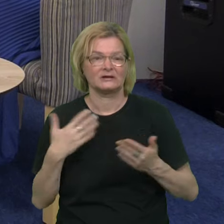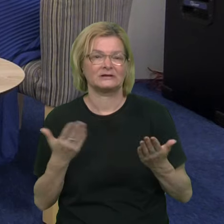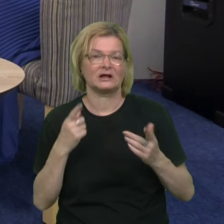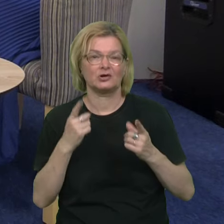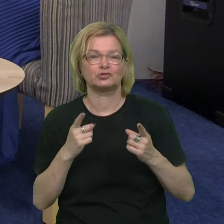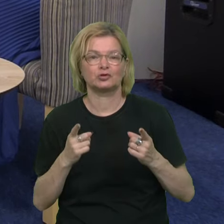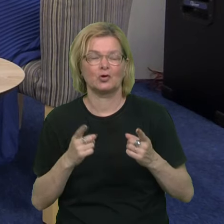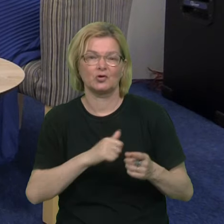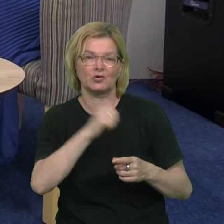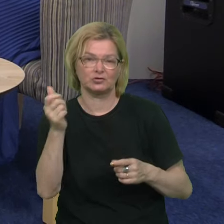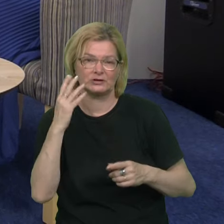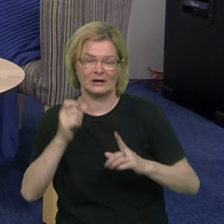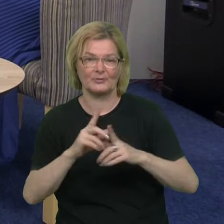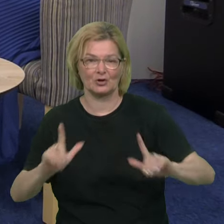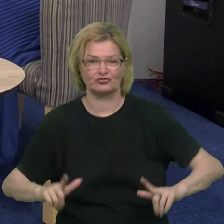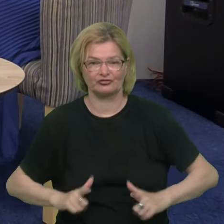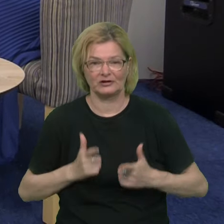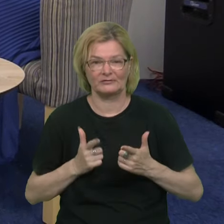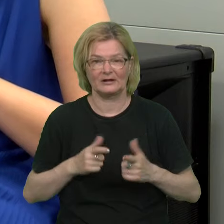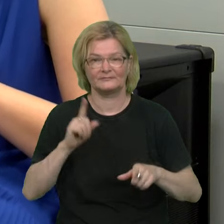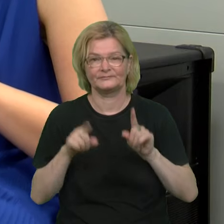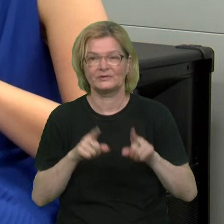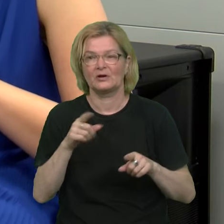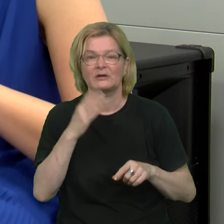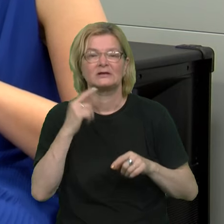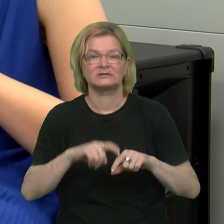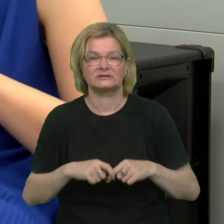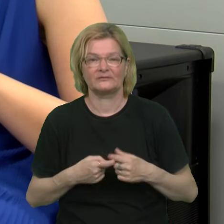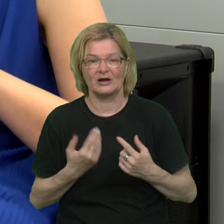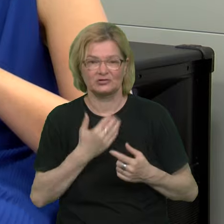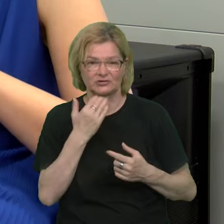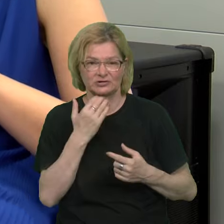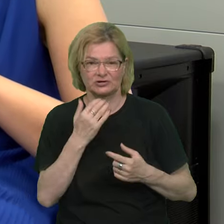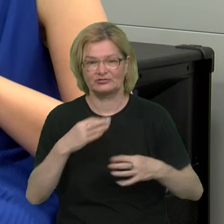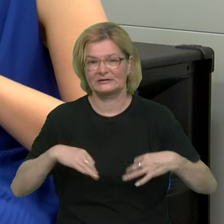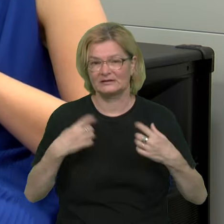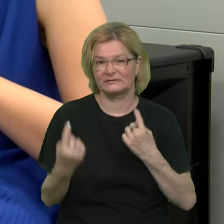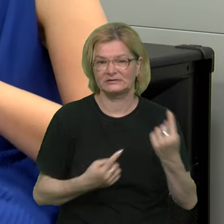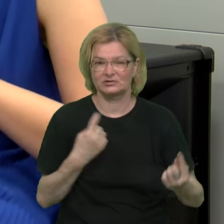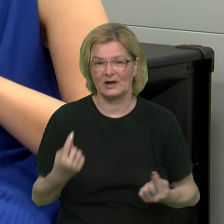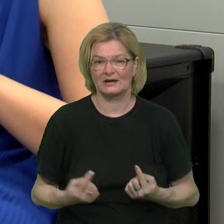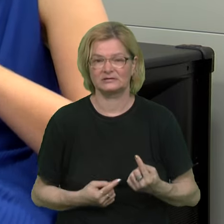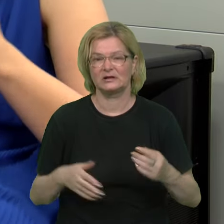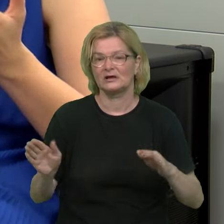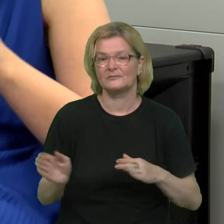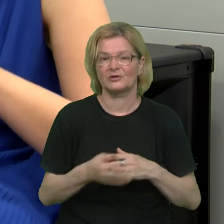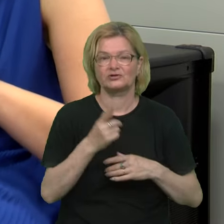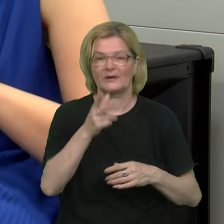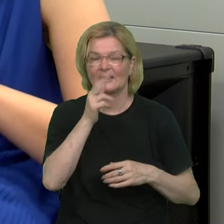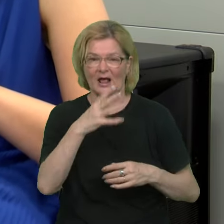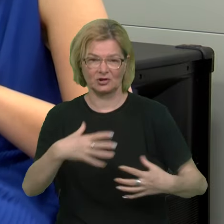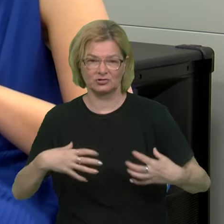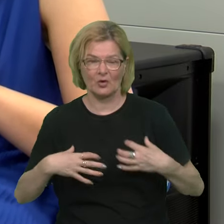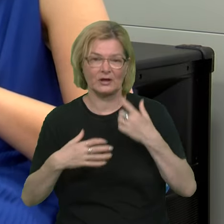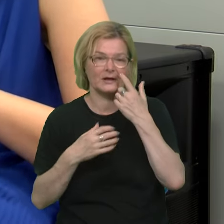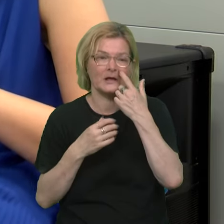pobliže pratili znaju da sam nekako u tom godini dana proživala neke dosta turbulentne stvari što se tiče zdravstvene situacije. Prošla